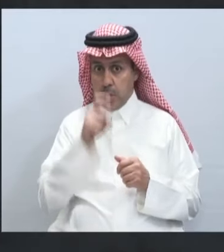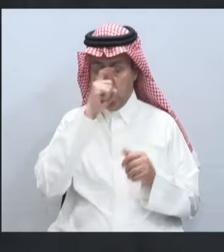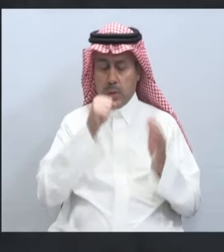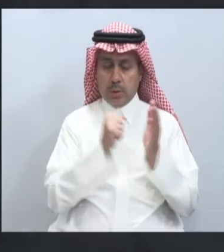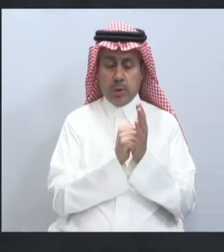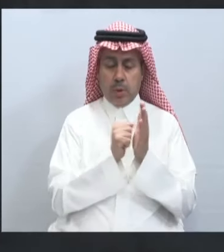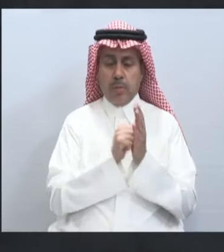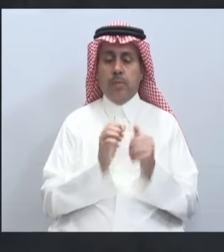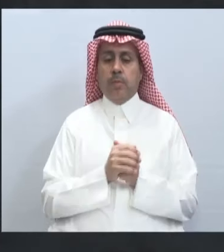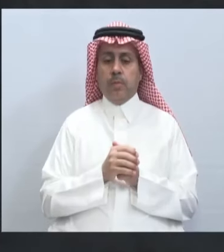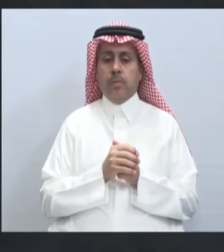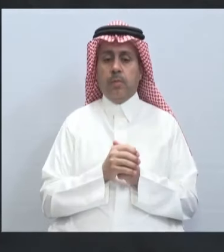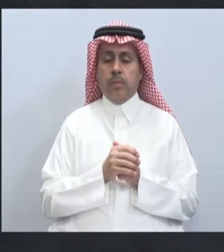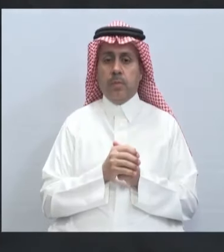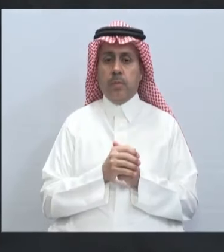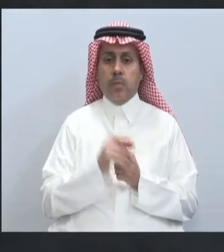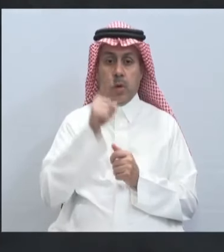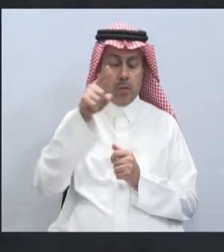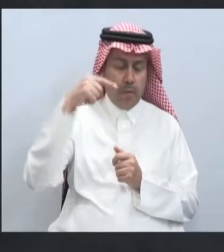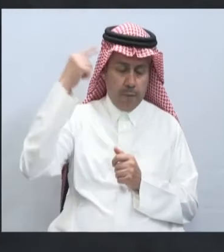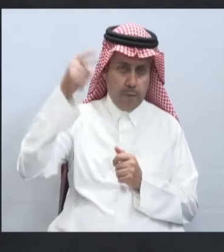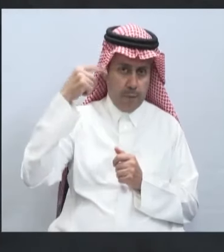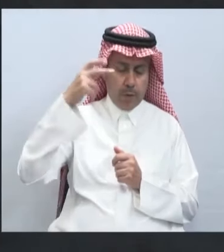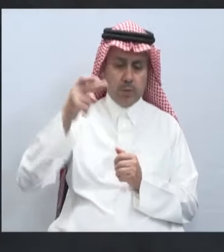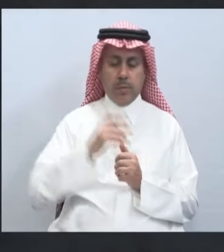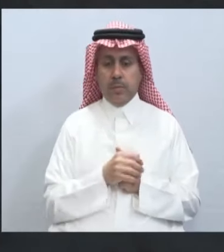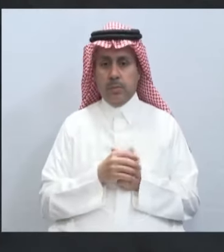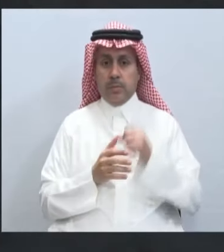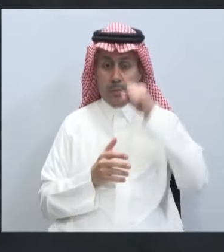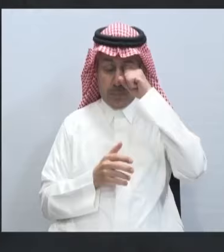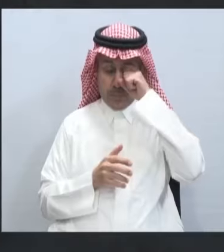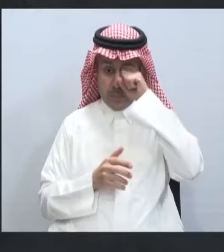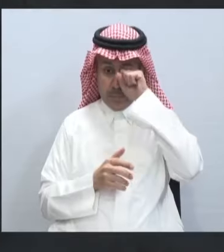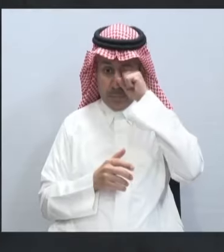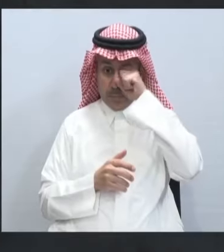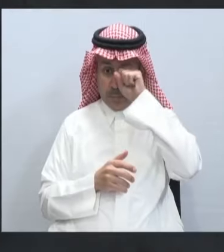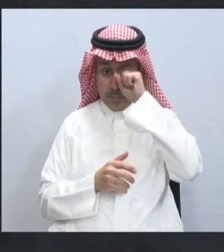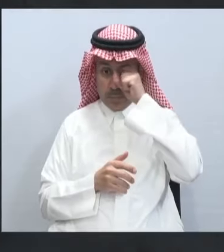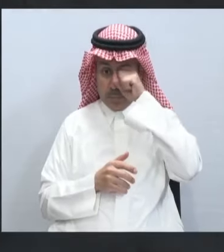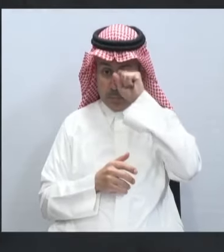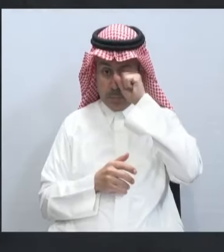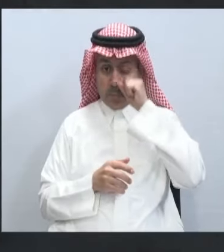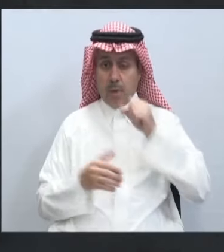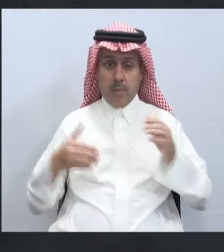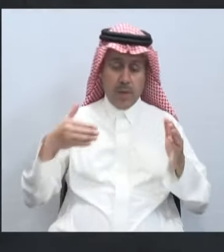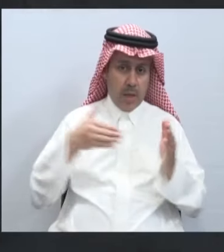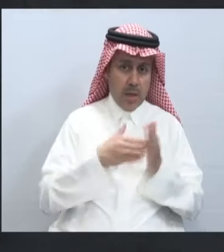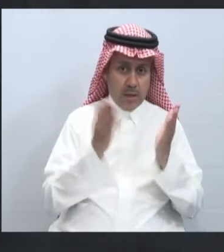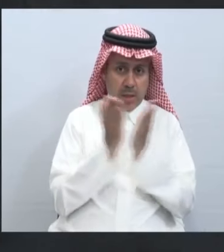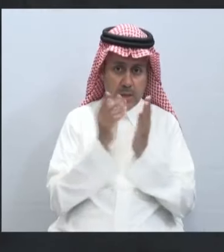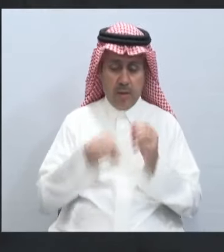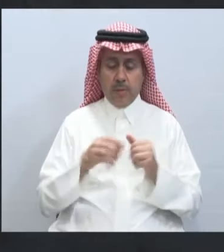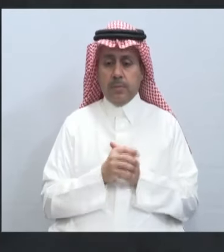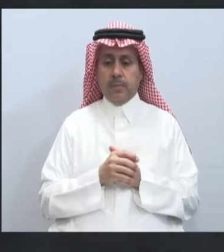اضعها بين ايديكم وانتم باذن الله سبحانه وتعالى اهل لاجابته اما نحن فاننا في هذه